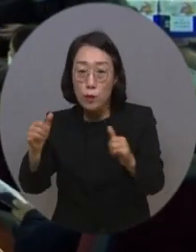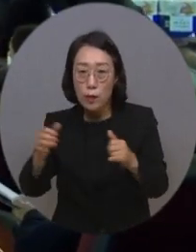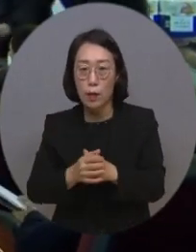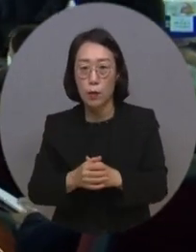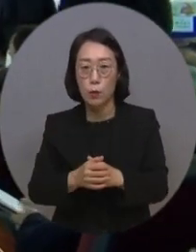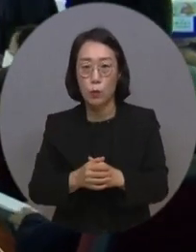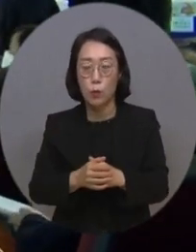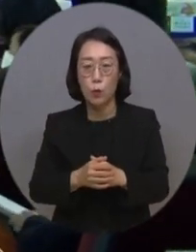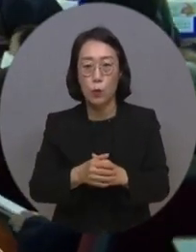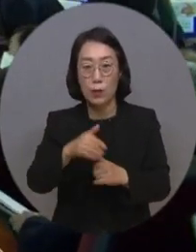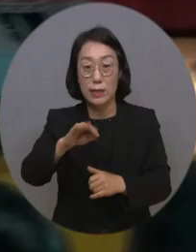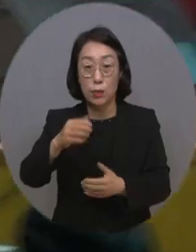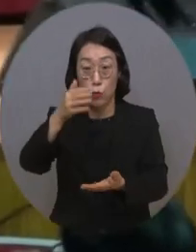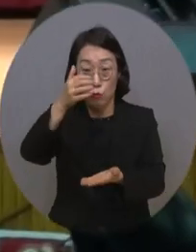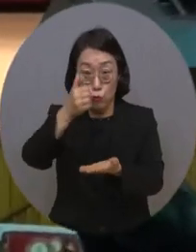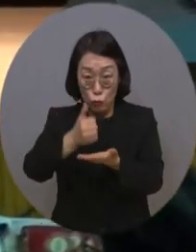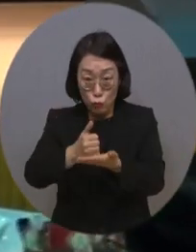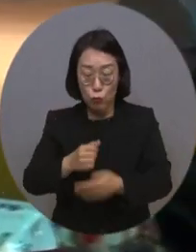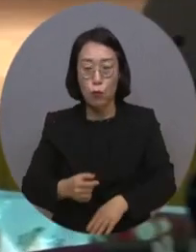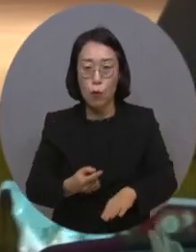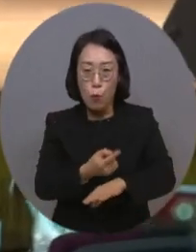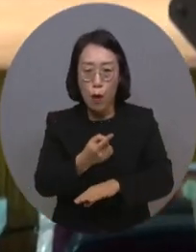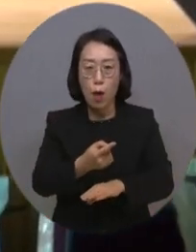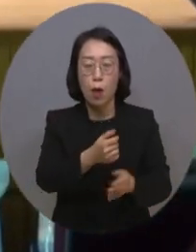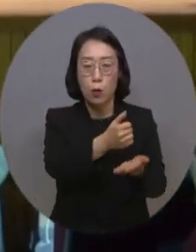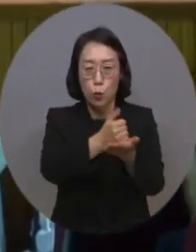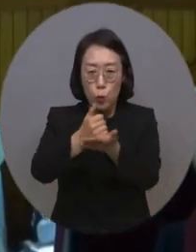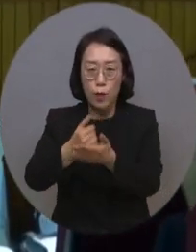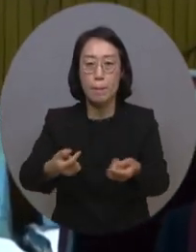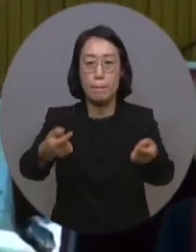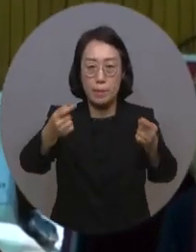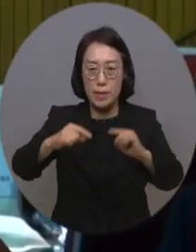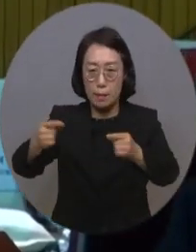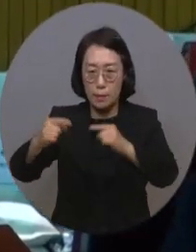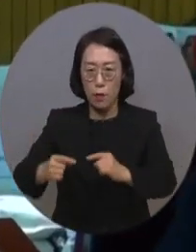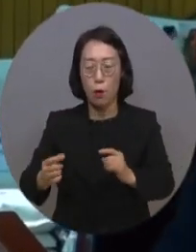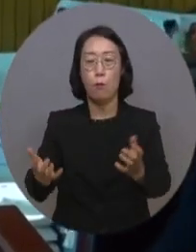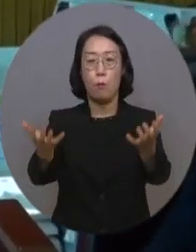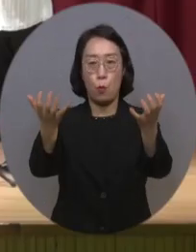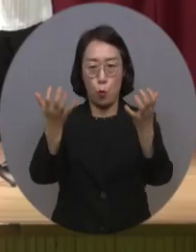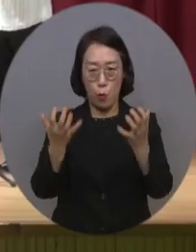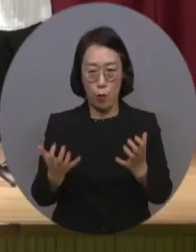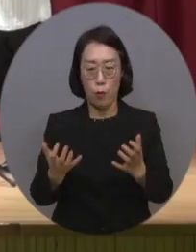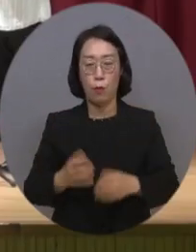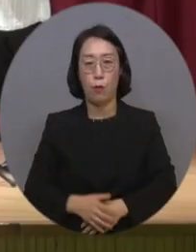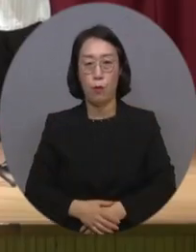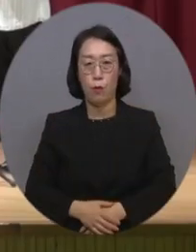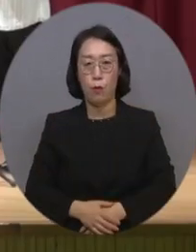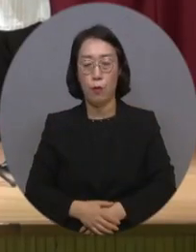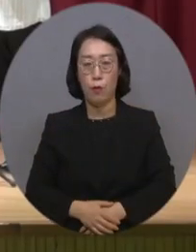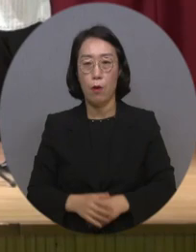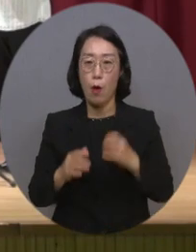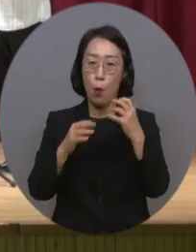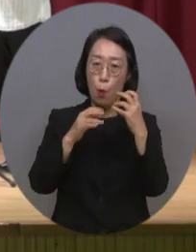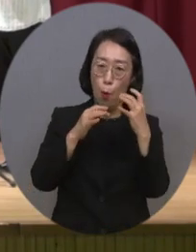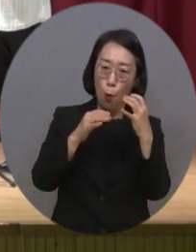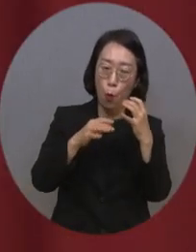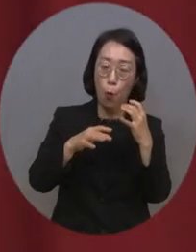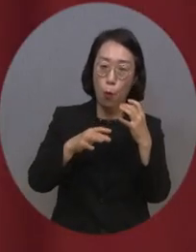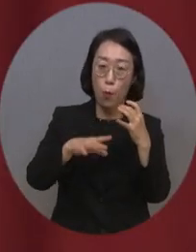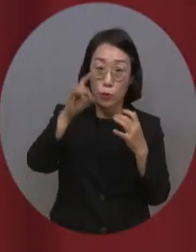송기섭 진천군수를 포함한 많은 내빈이 참석한 가운데 진행되었습니다. 오카리나 연주를